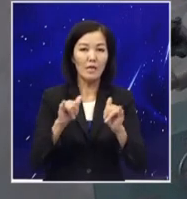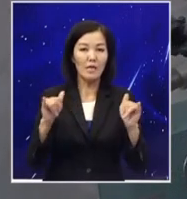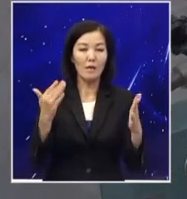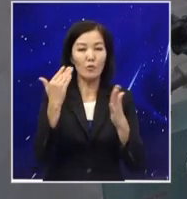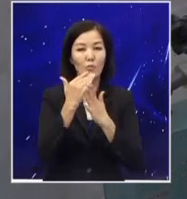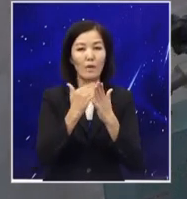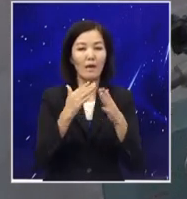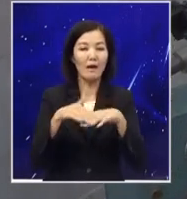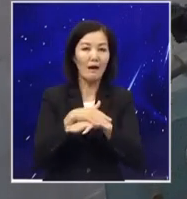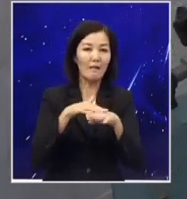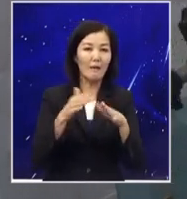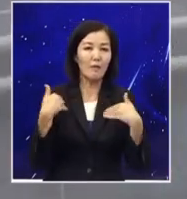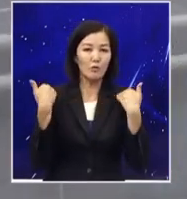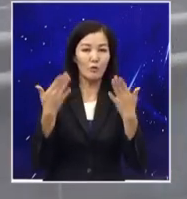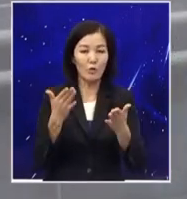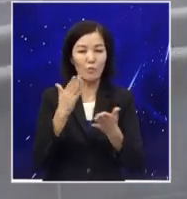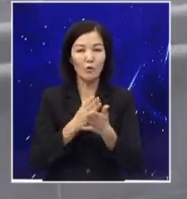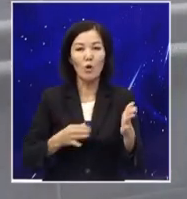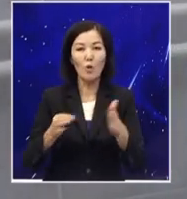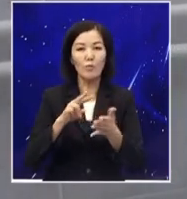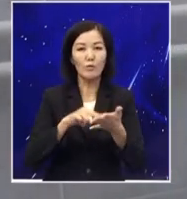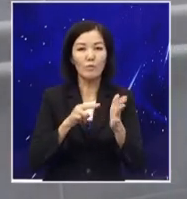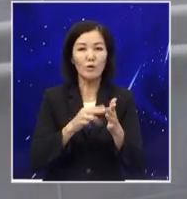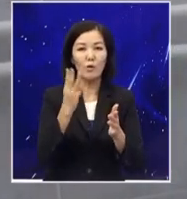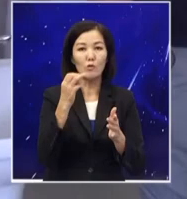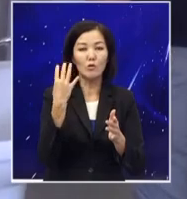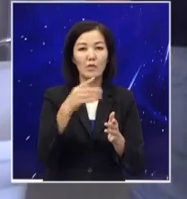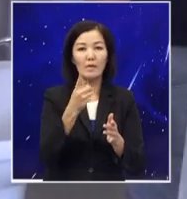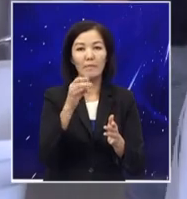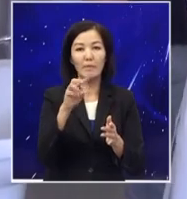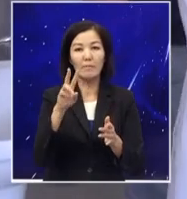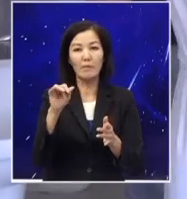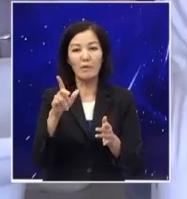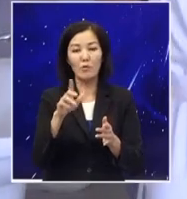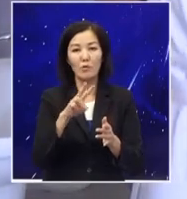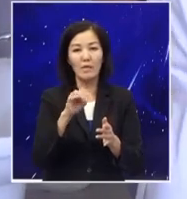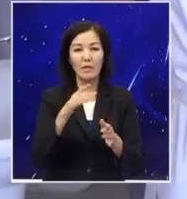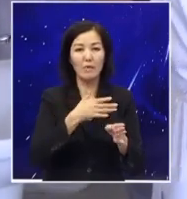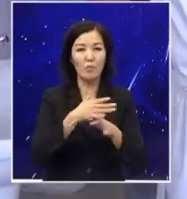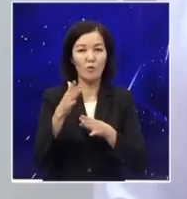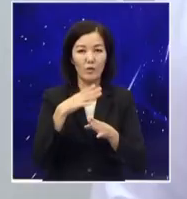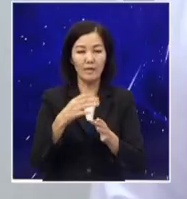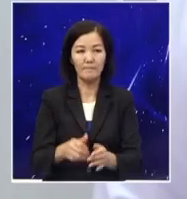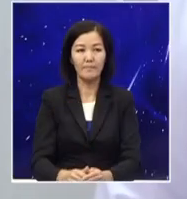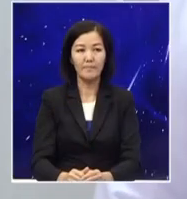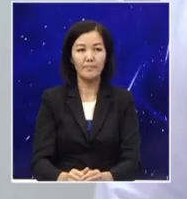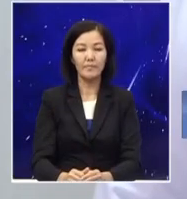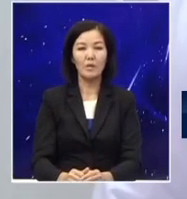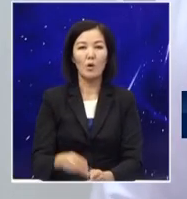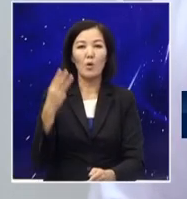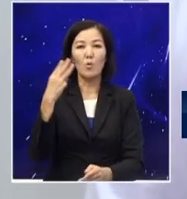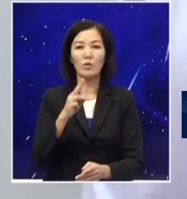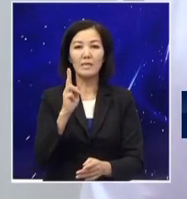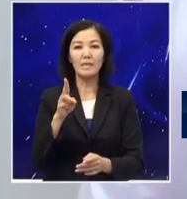аясында халық игілігіне беріліп отыр. Оған облыстық бюджеттен 341 миллион теңге бөлініпті. 30 километр